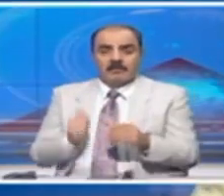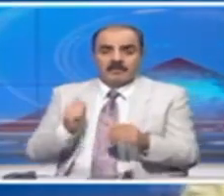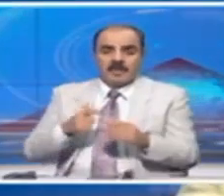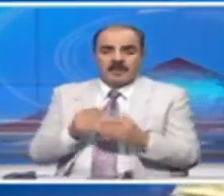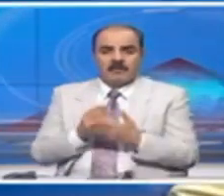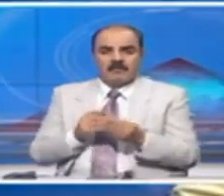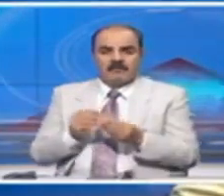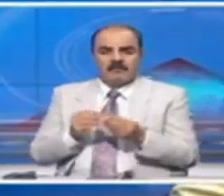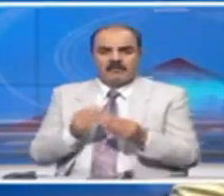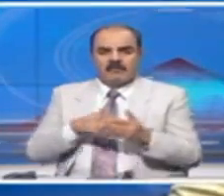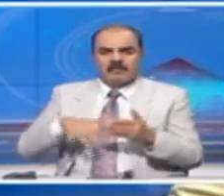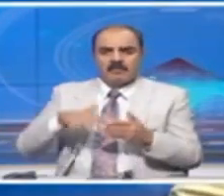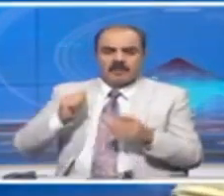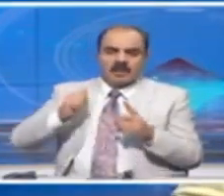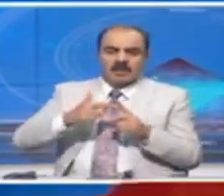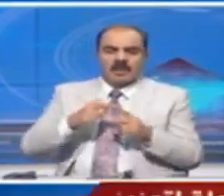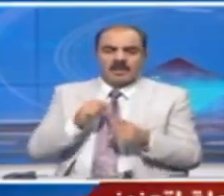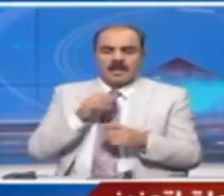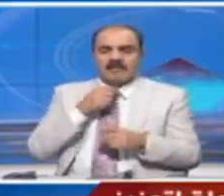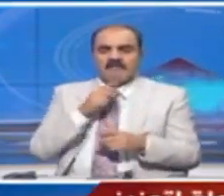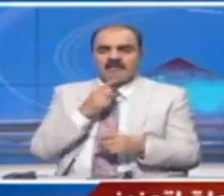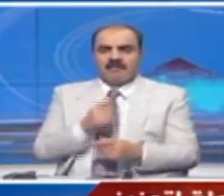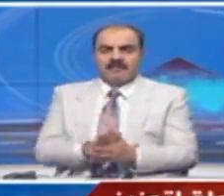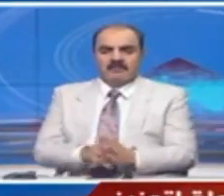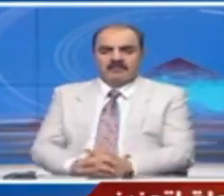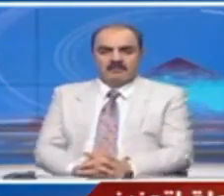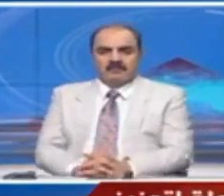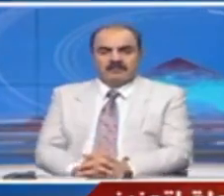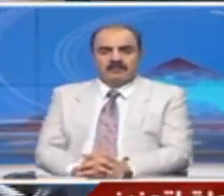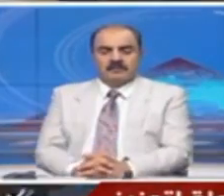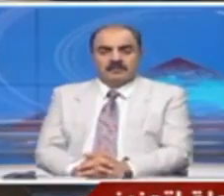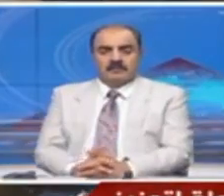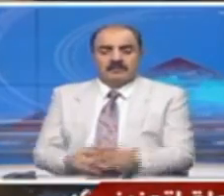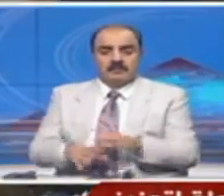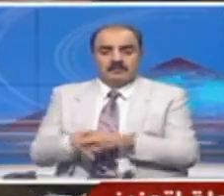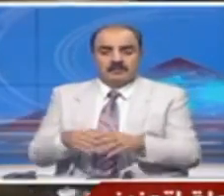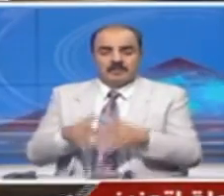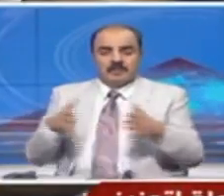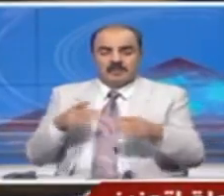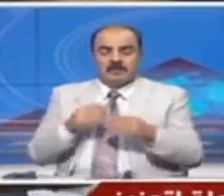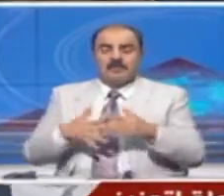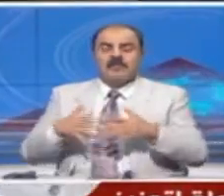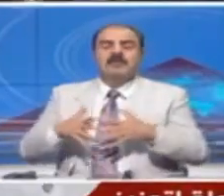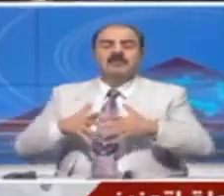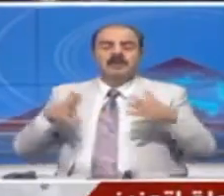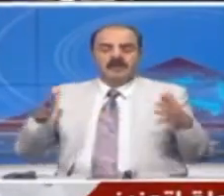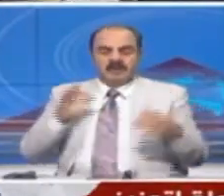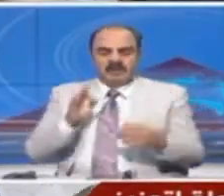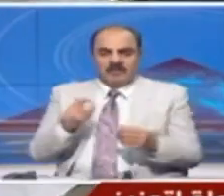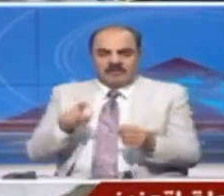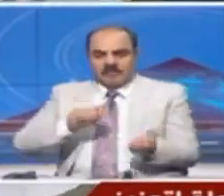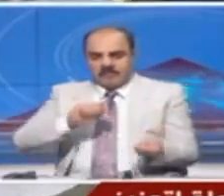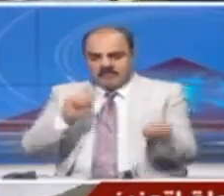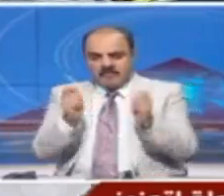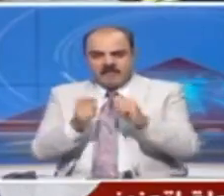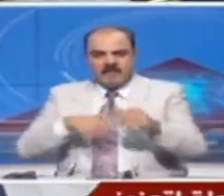أكبر محطة بمصر بعد محطة الجبل الأصفر. هذا المشروع من أكبر مشروعات معالجة الصرف